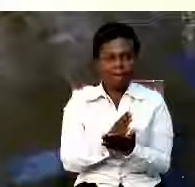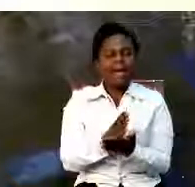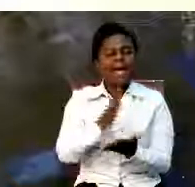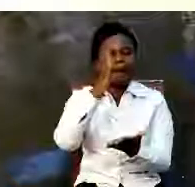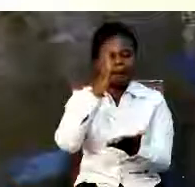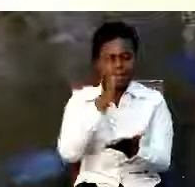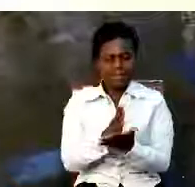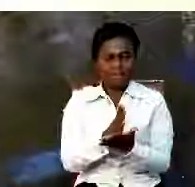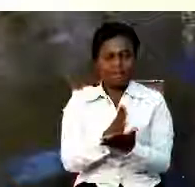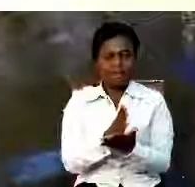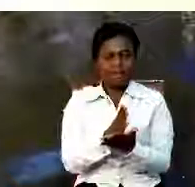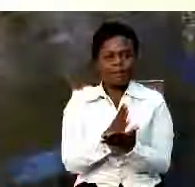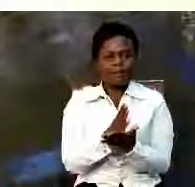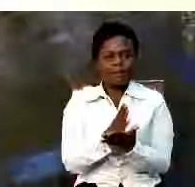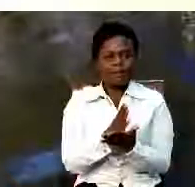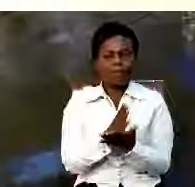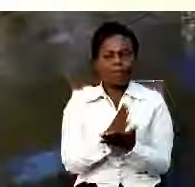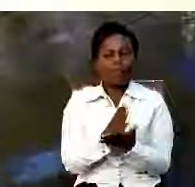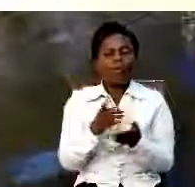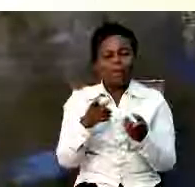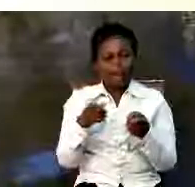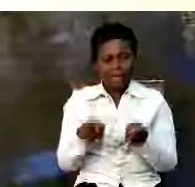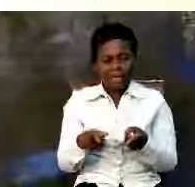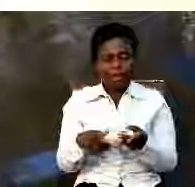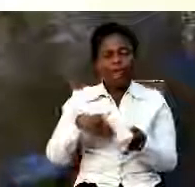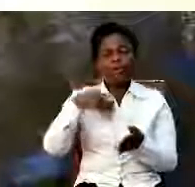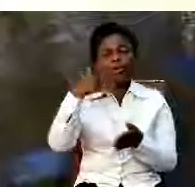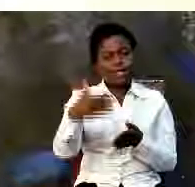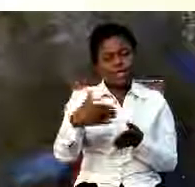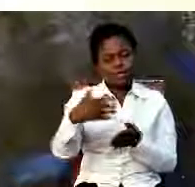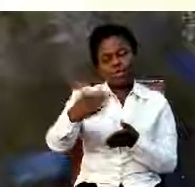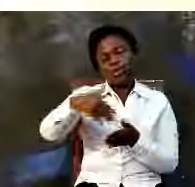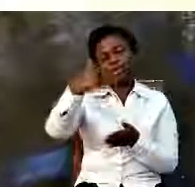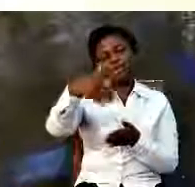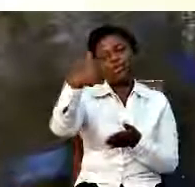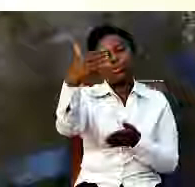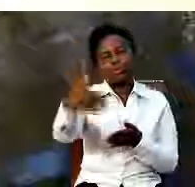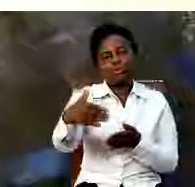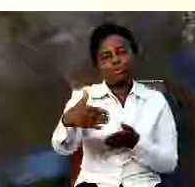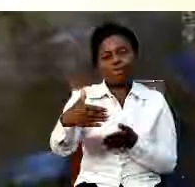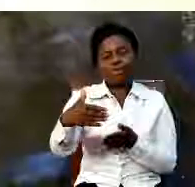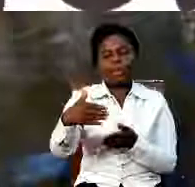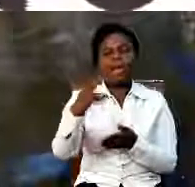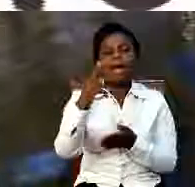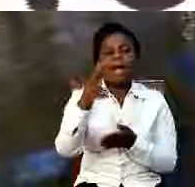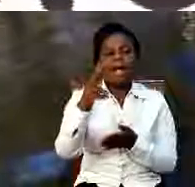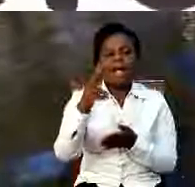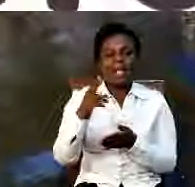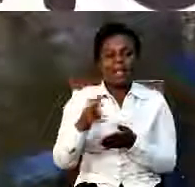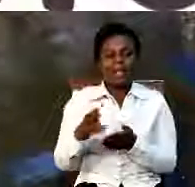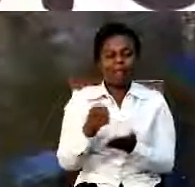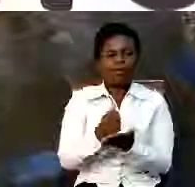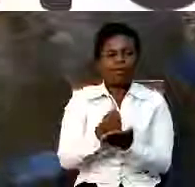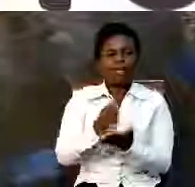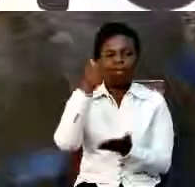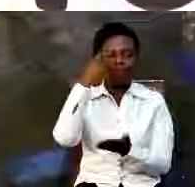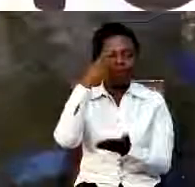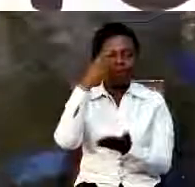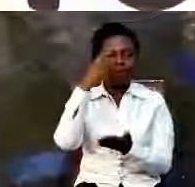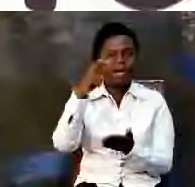Kabisa. Leo, kesho, kesho kutwa. Halafu akiamua kuangalia